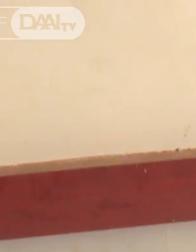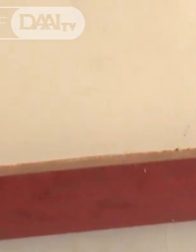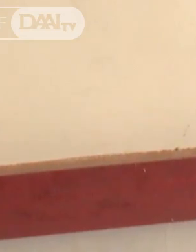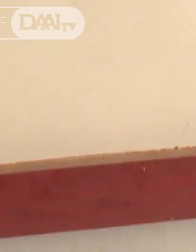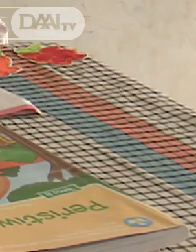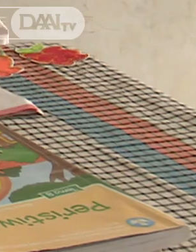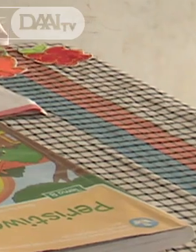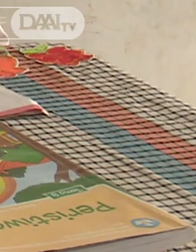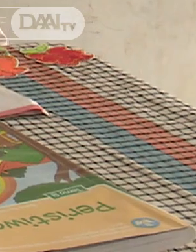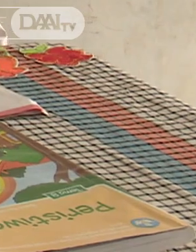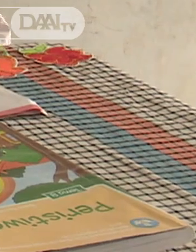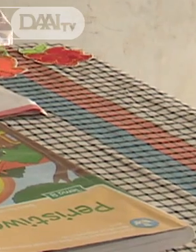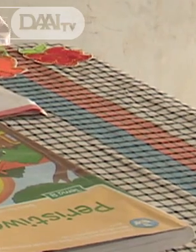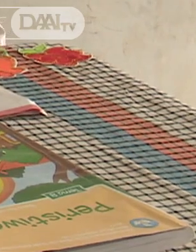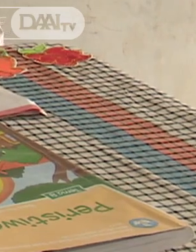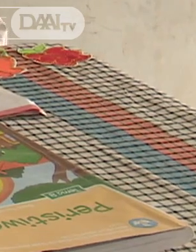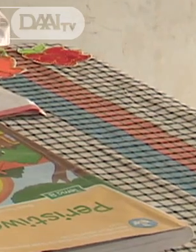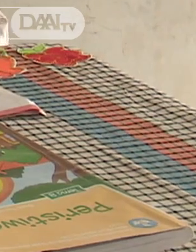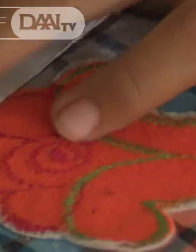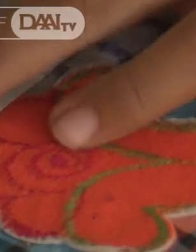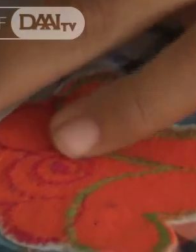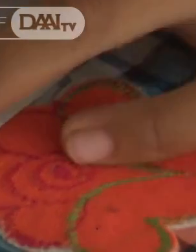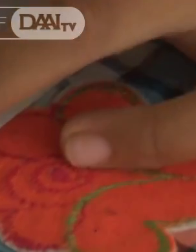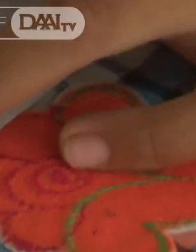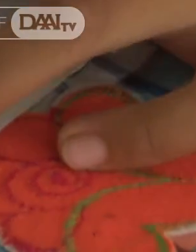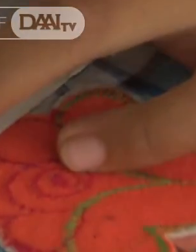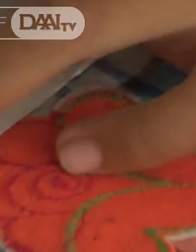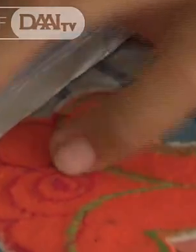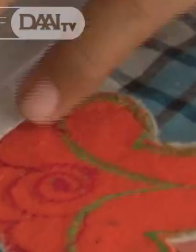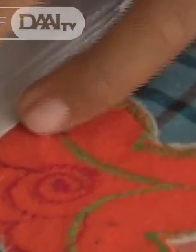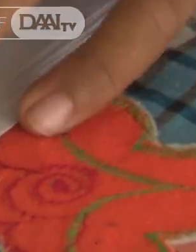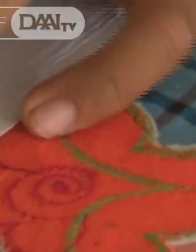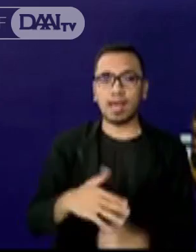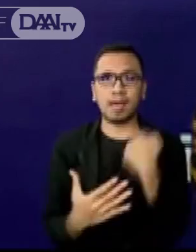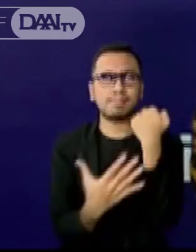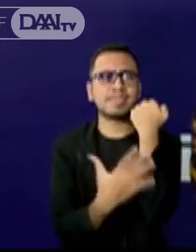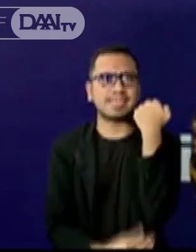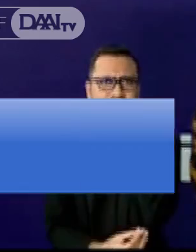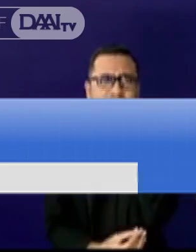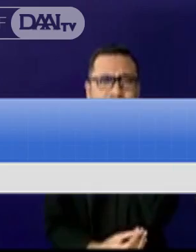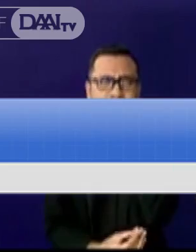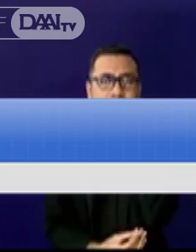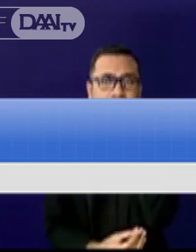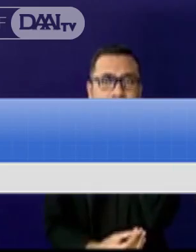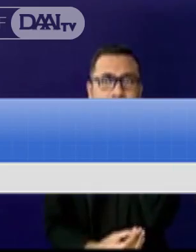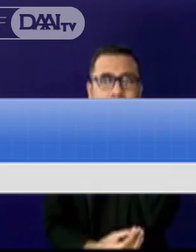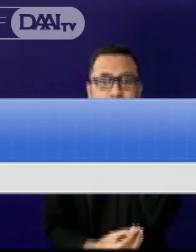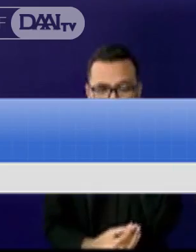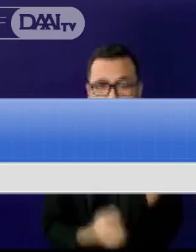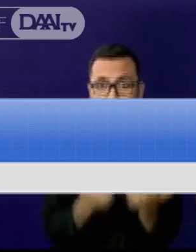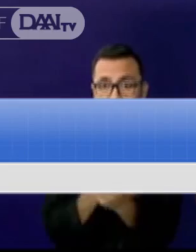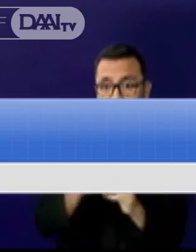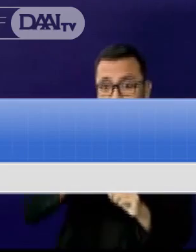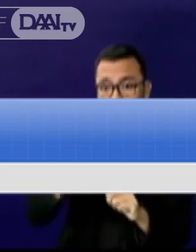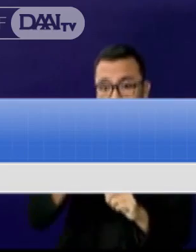kami melakukan survei, semua menunjukkan anak-anak yang menengah ke bawah, apalagi miskin, itu tidak terlayani sebenarnya